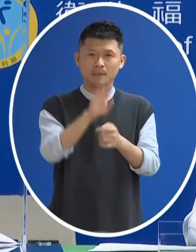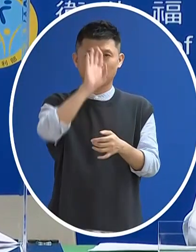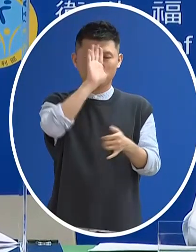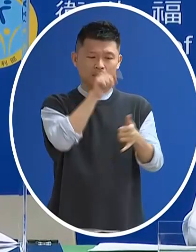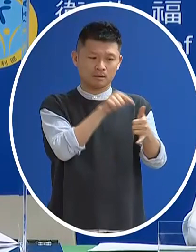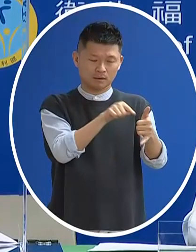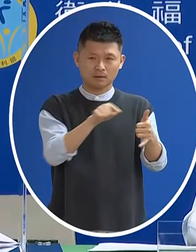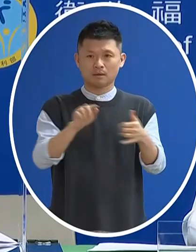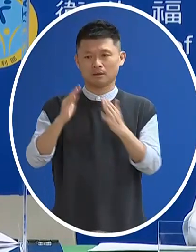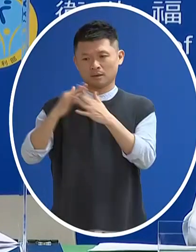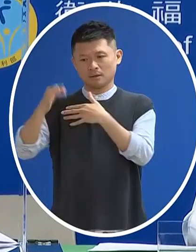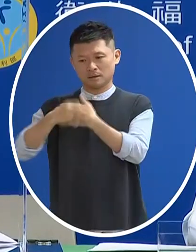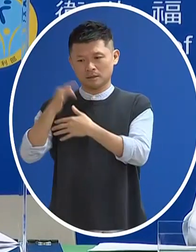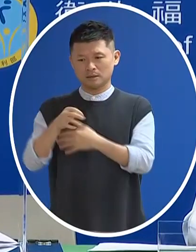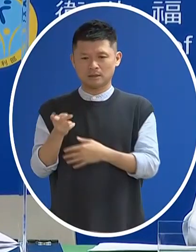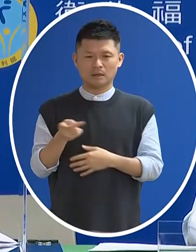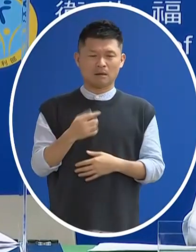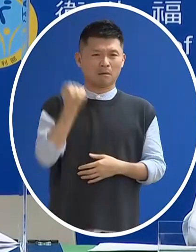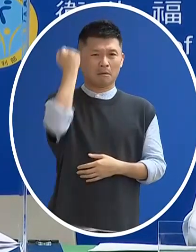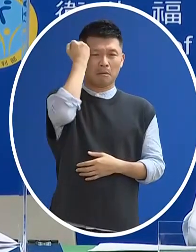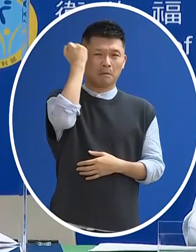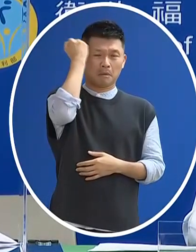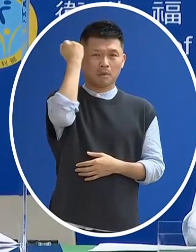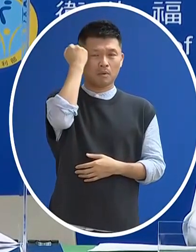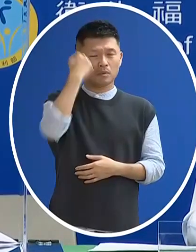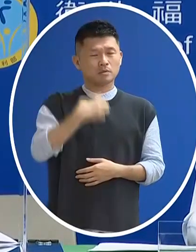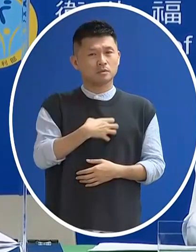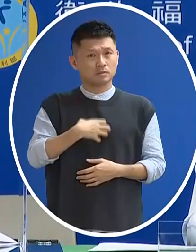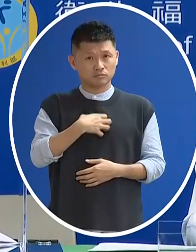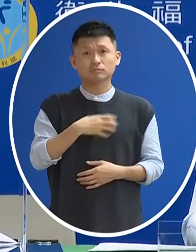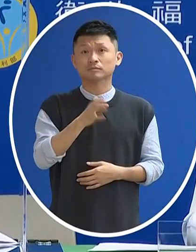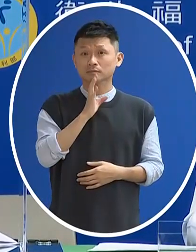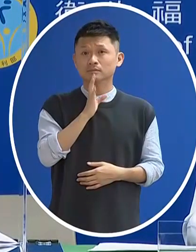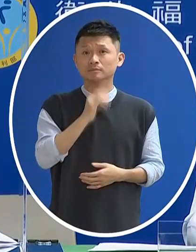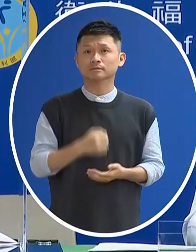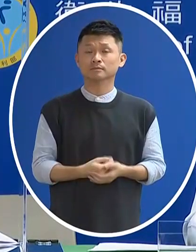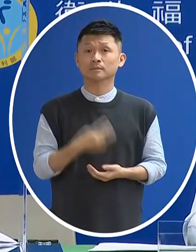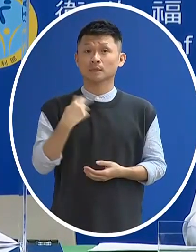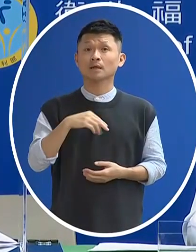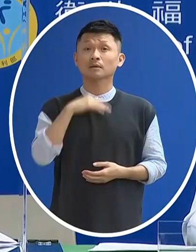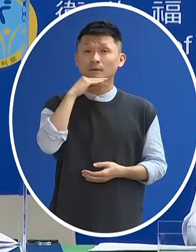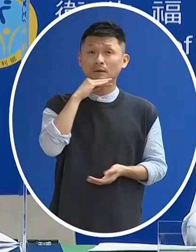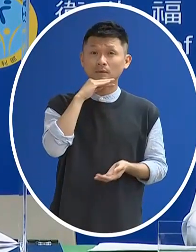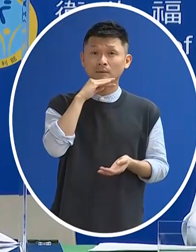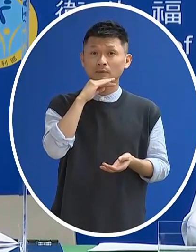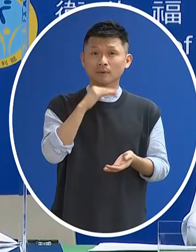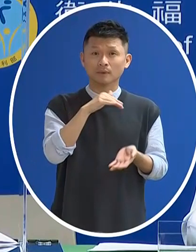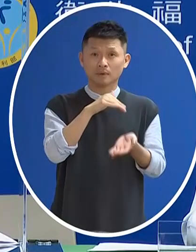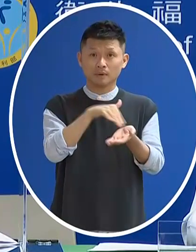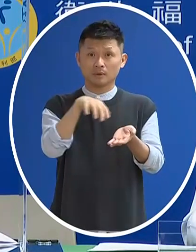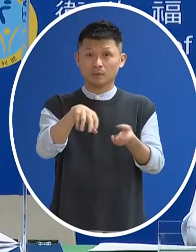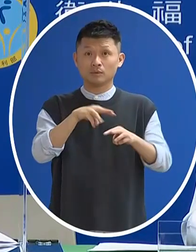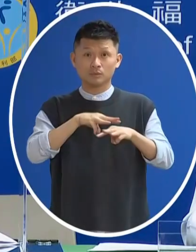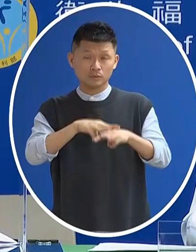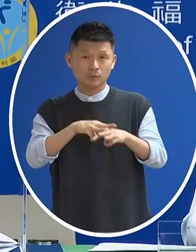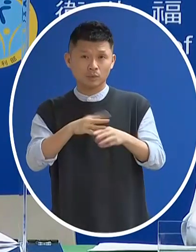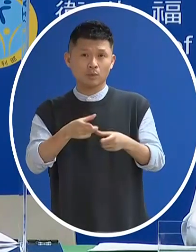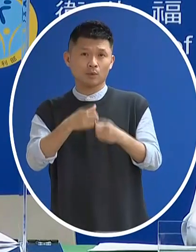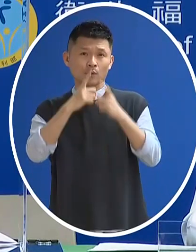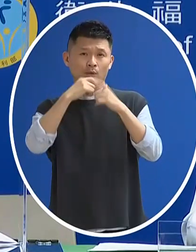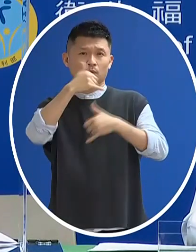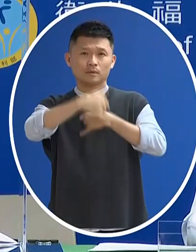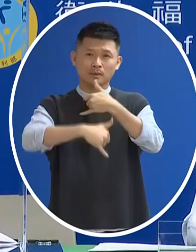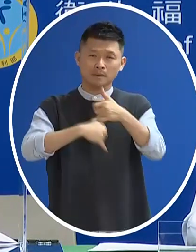个相当长时间的身心煎熬。另外救治回来的时候的身体状况生活品质